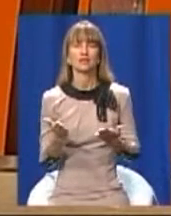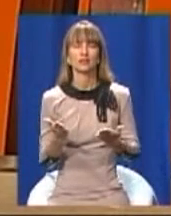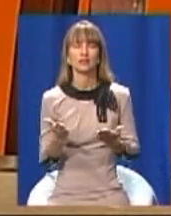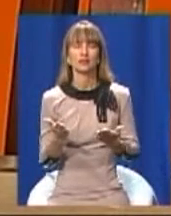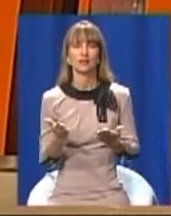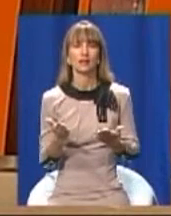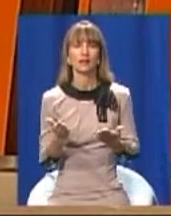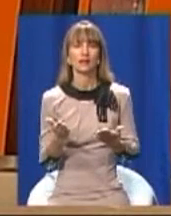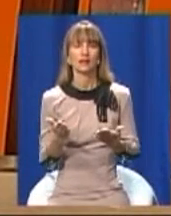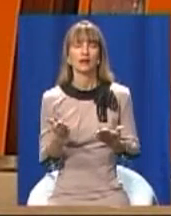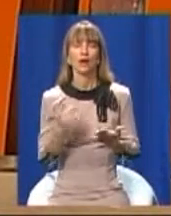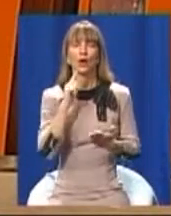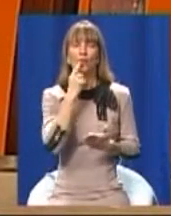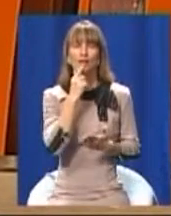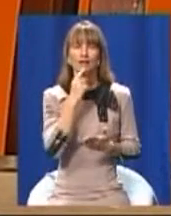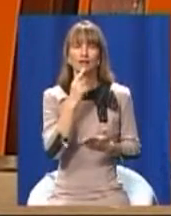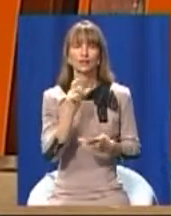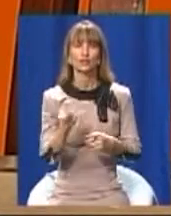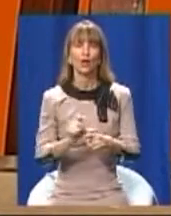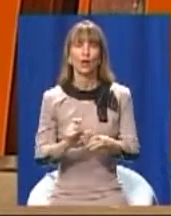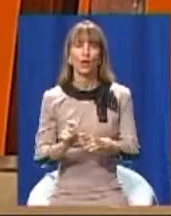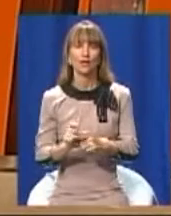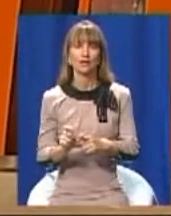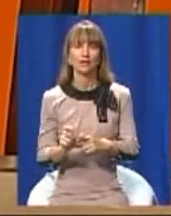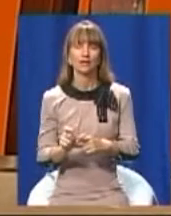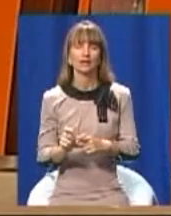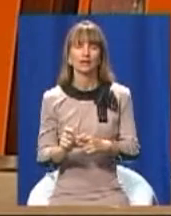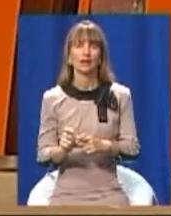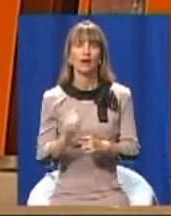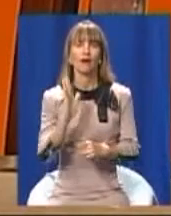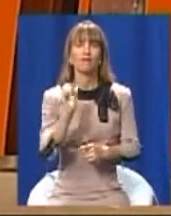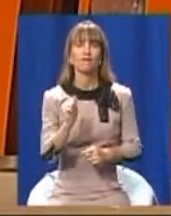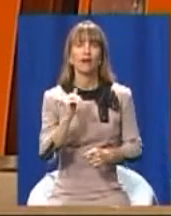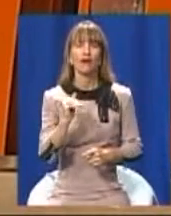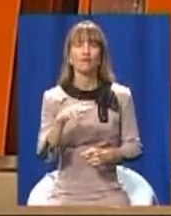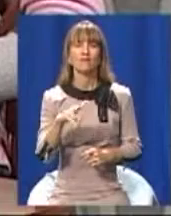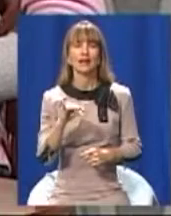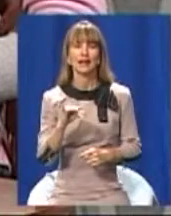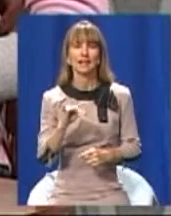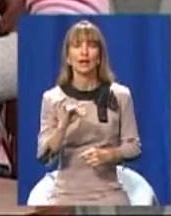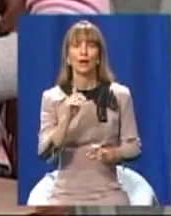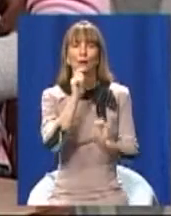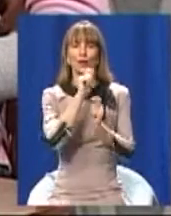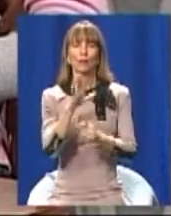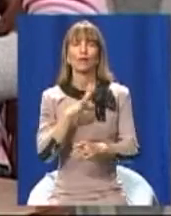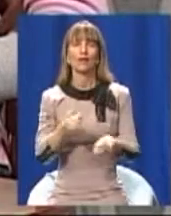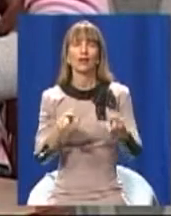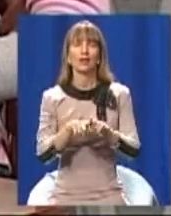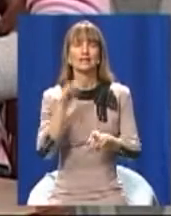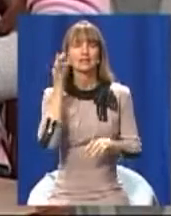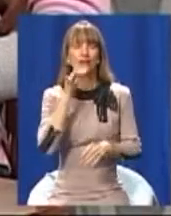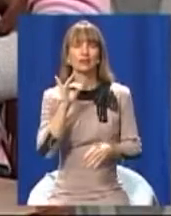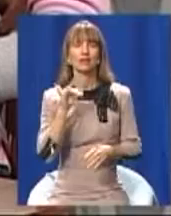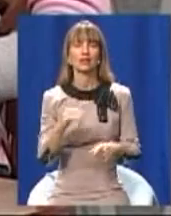якісь цукерки, шоколадки, вафлі. Ну, подарунки, вони бувають як солодкі,